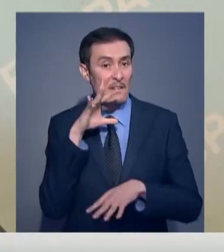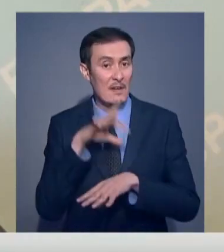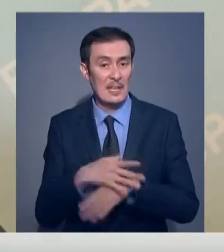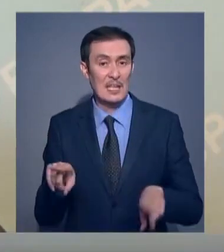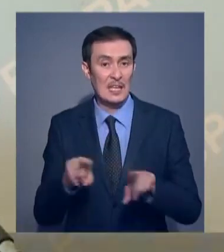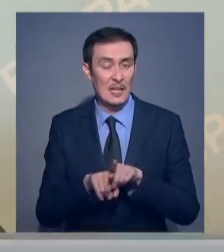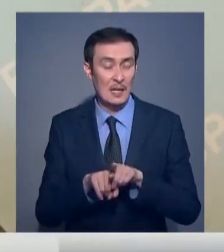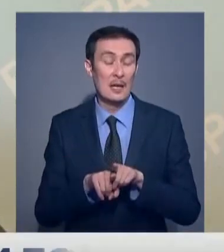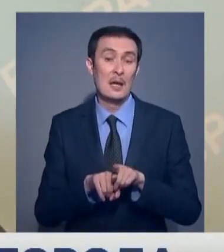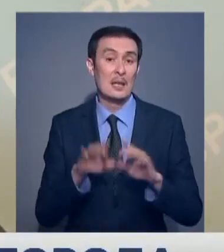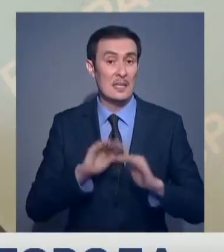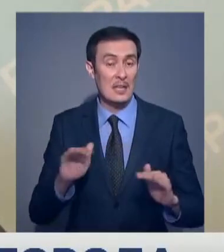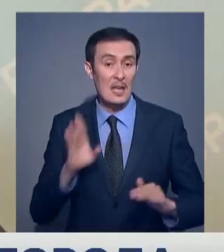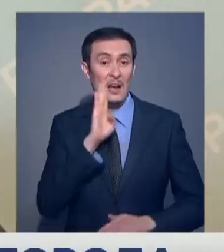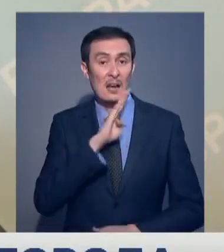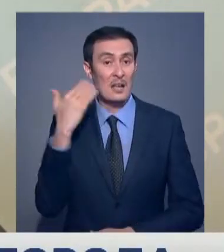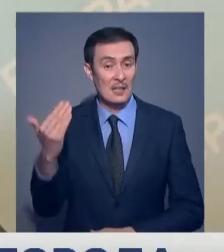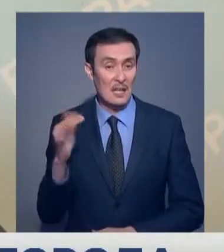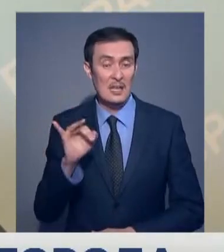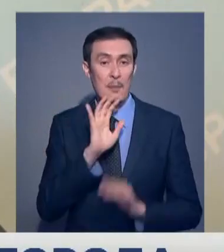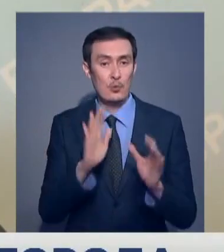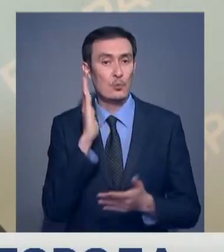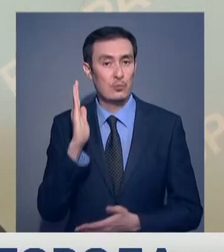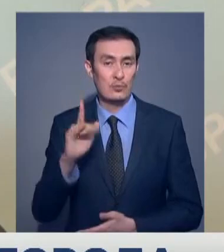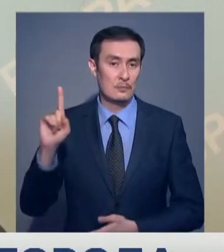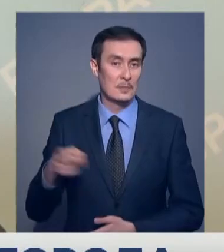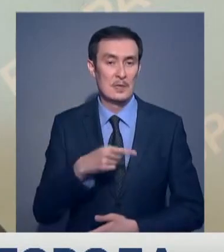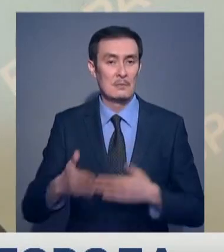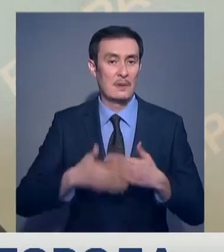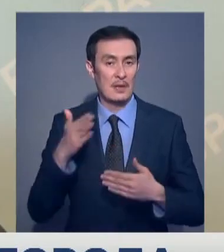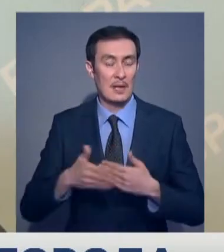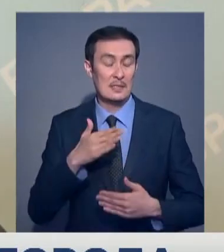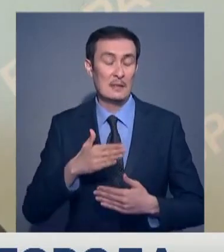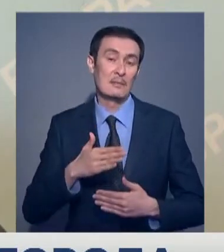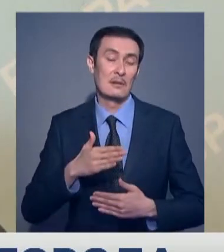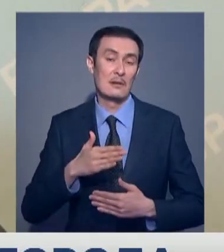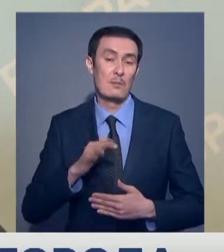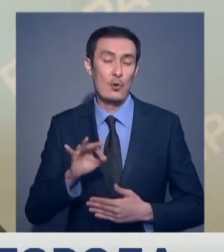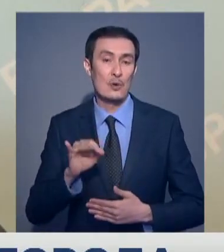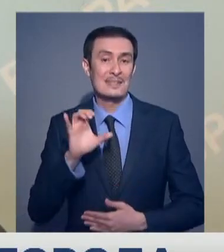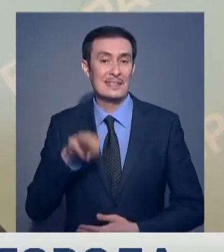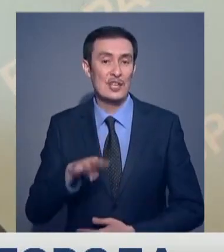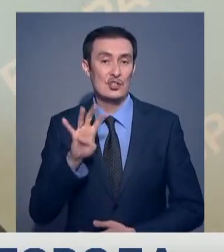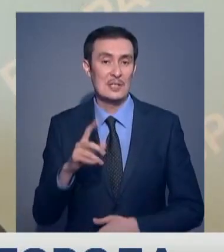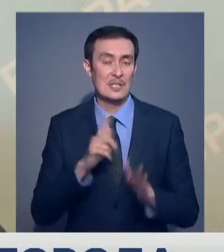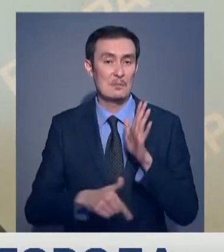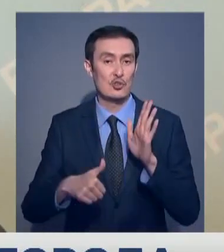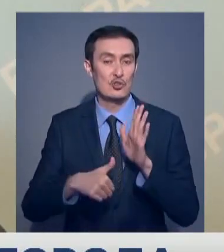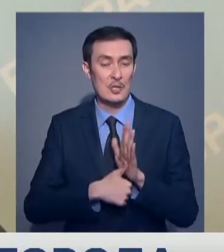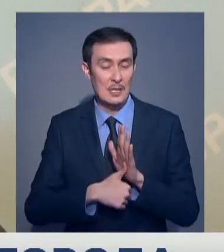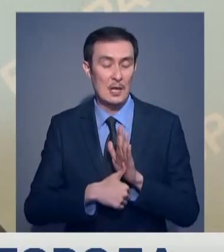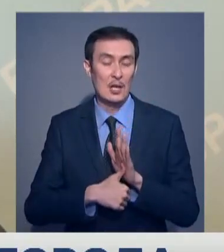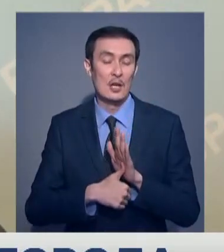таких несовершеннолетних и родители, и опекуны будут привлекаться к административной ответственности согласно статье